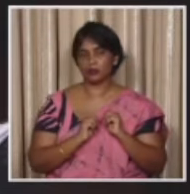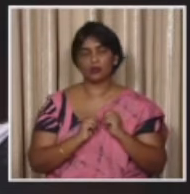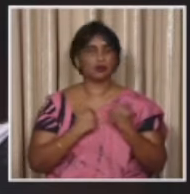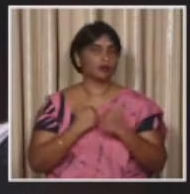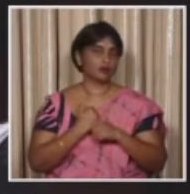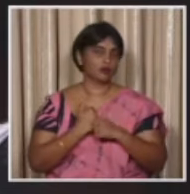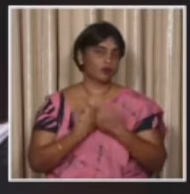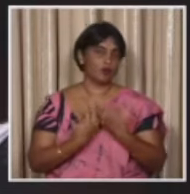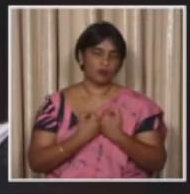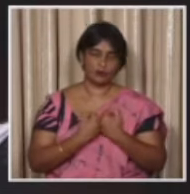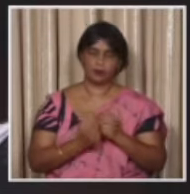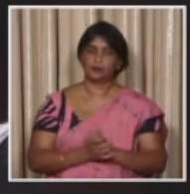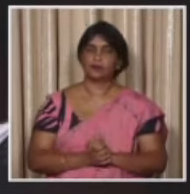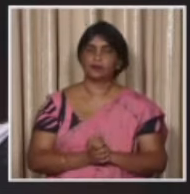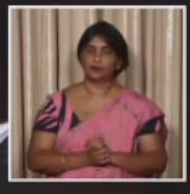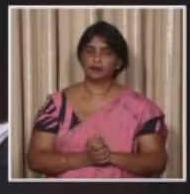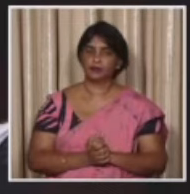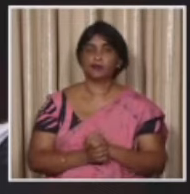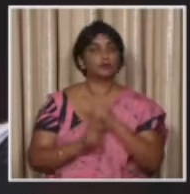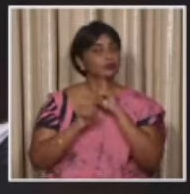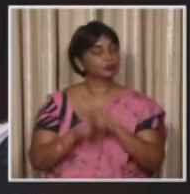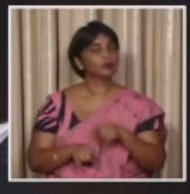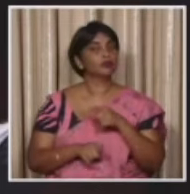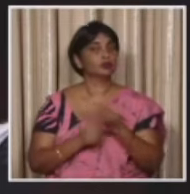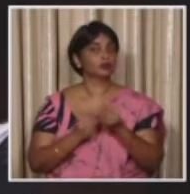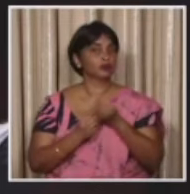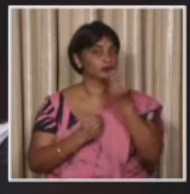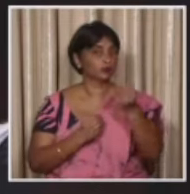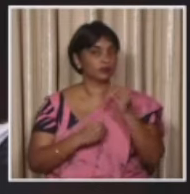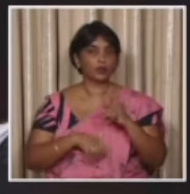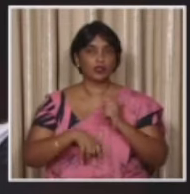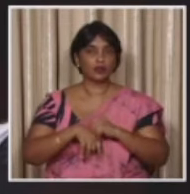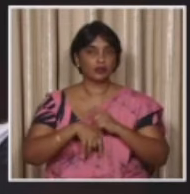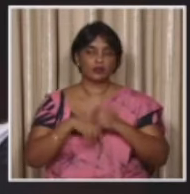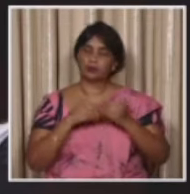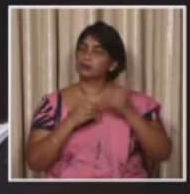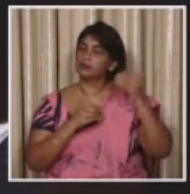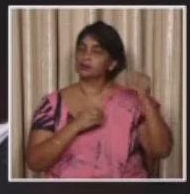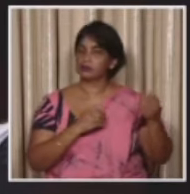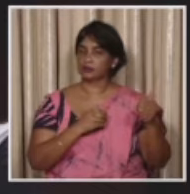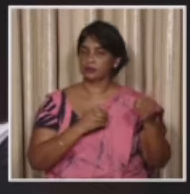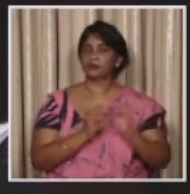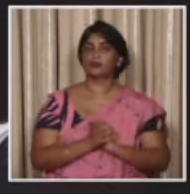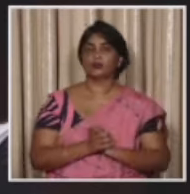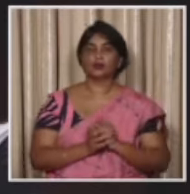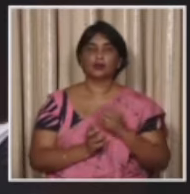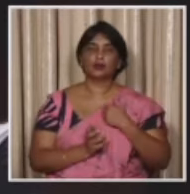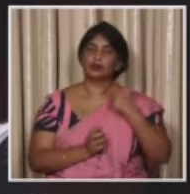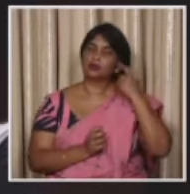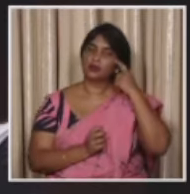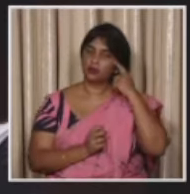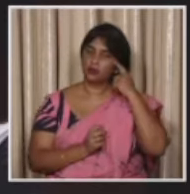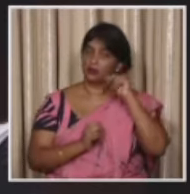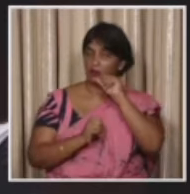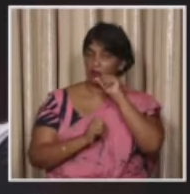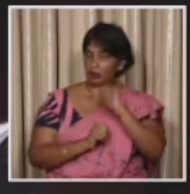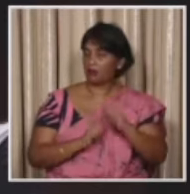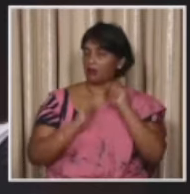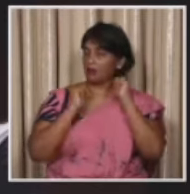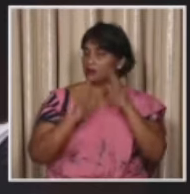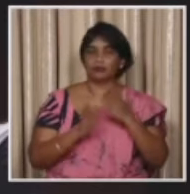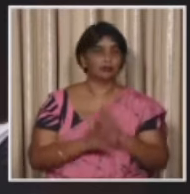නිර්මාණය වෙන්නට ඕන. ඒ වගේම මේකේ ලබා දීලා තිබෙන කාල පරාසය අපි හිතනවා ඒක යථාර්ථවාදී